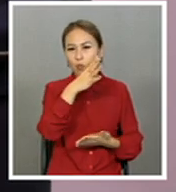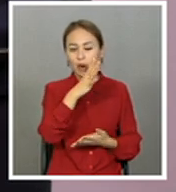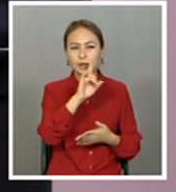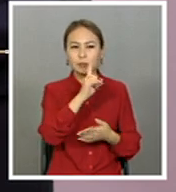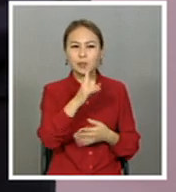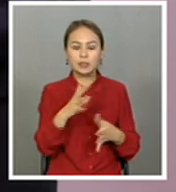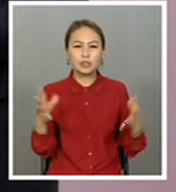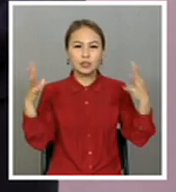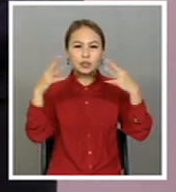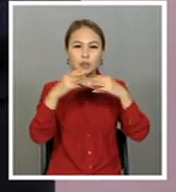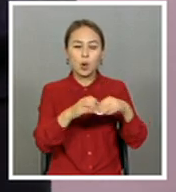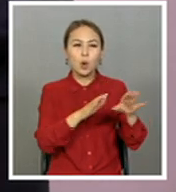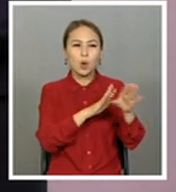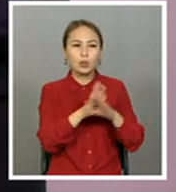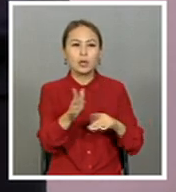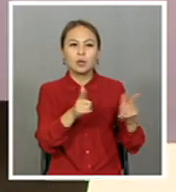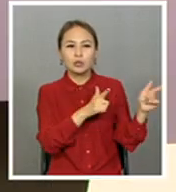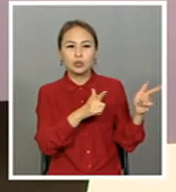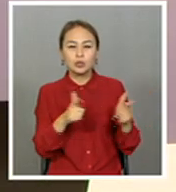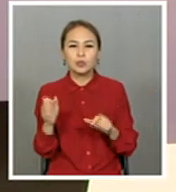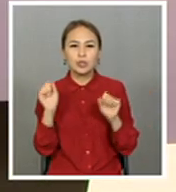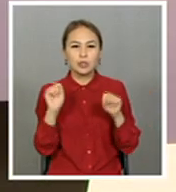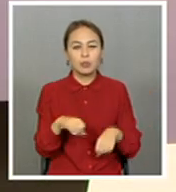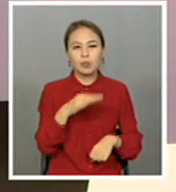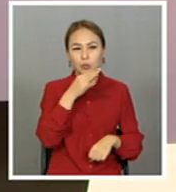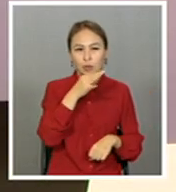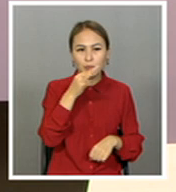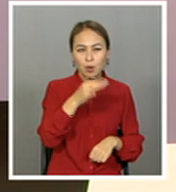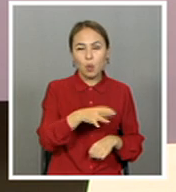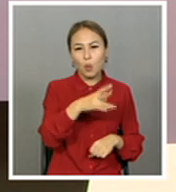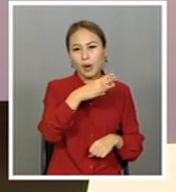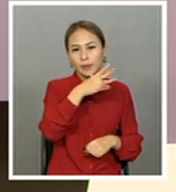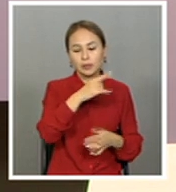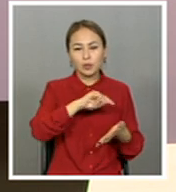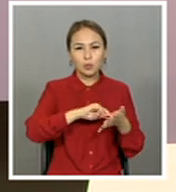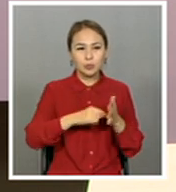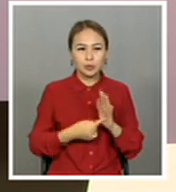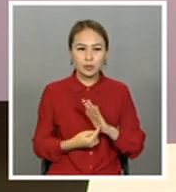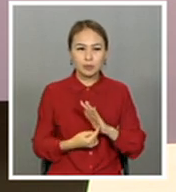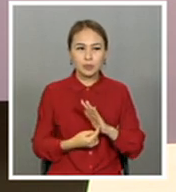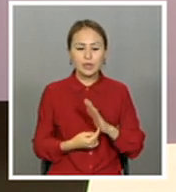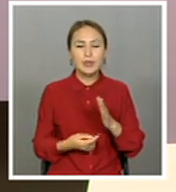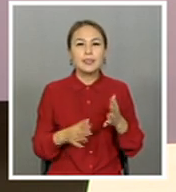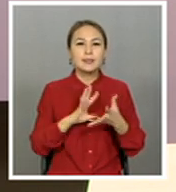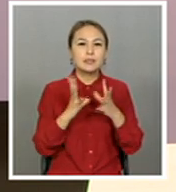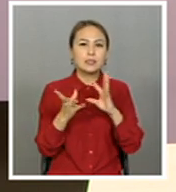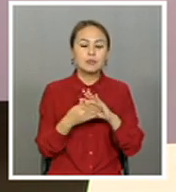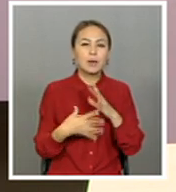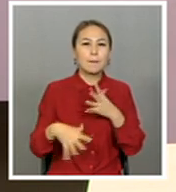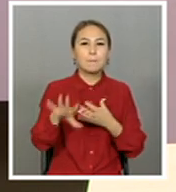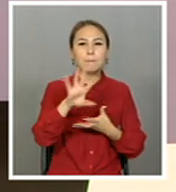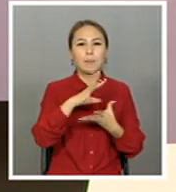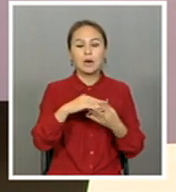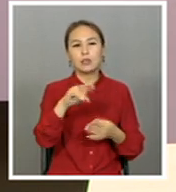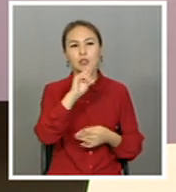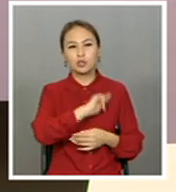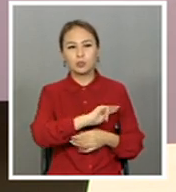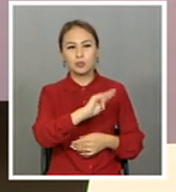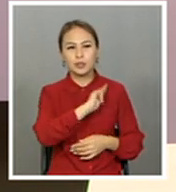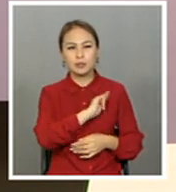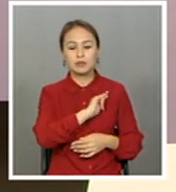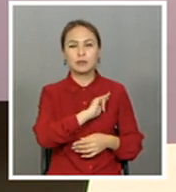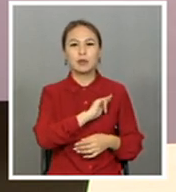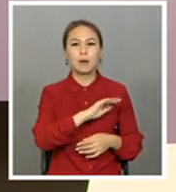ішінде орындалған жұмыс деп айтуға болады, уақытқа көбейтеміз. Демек, барлық жұмысты, яғни